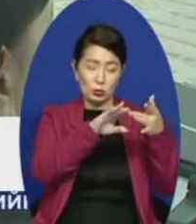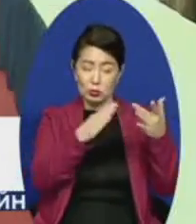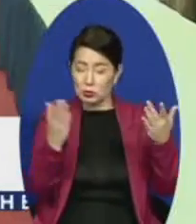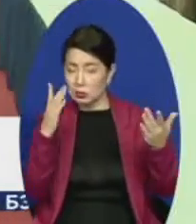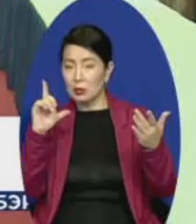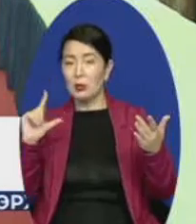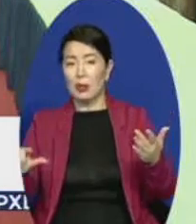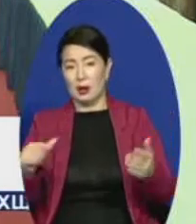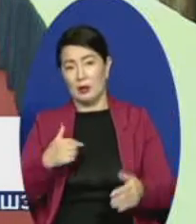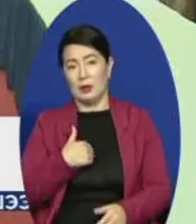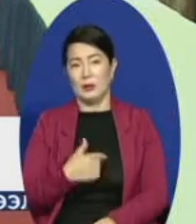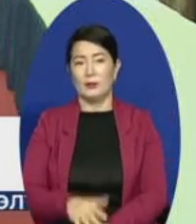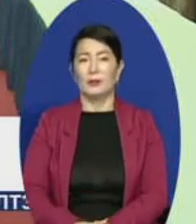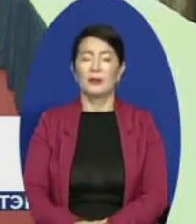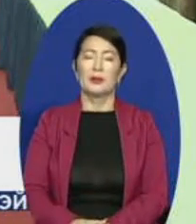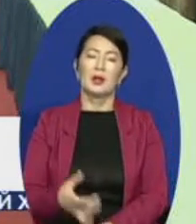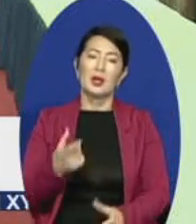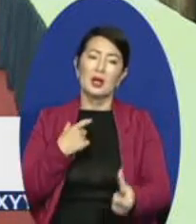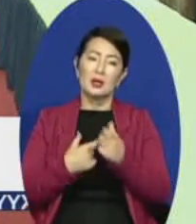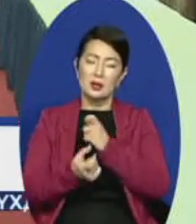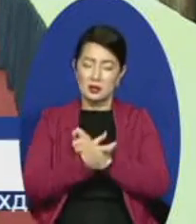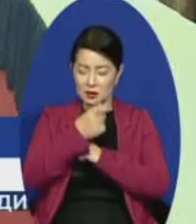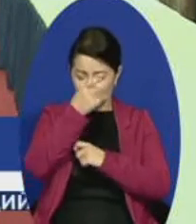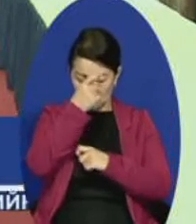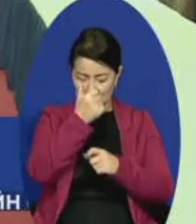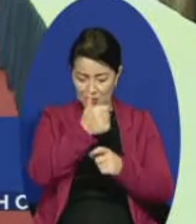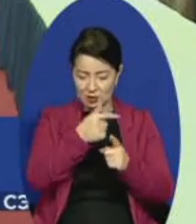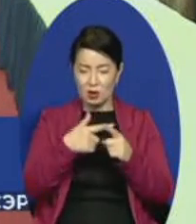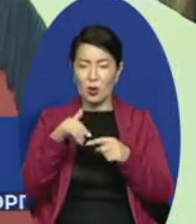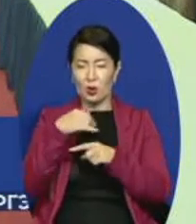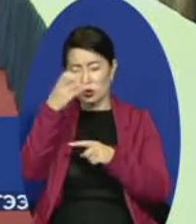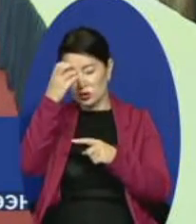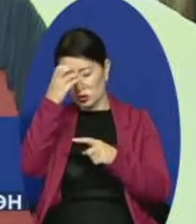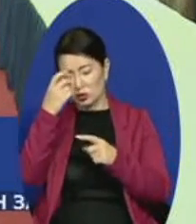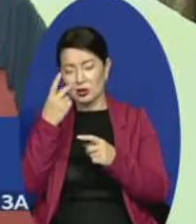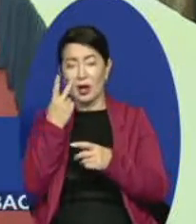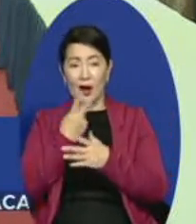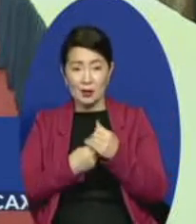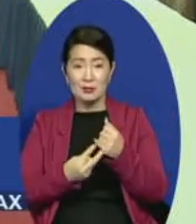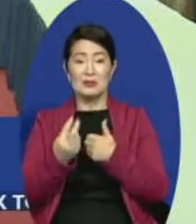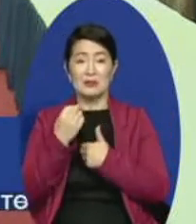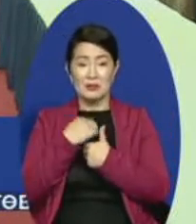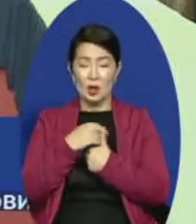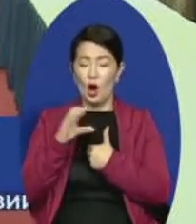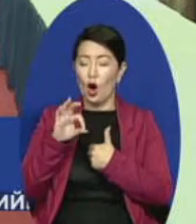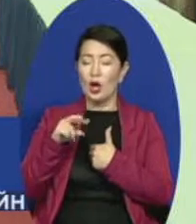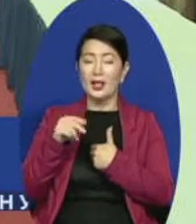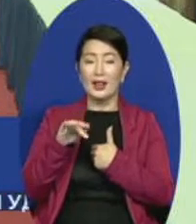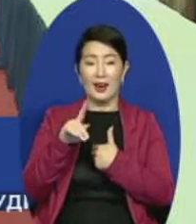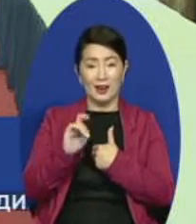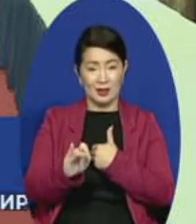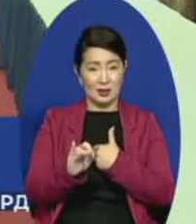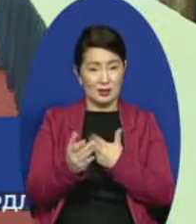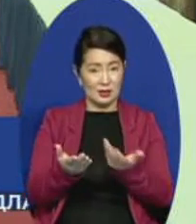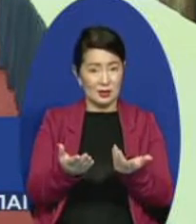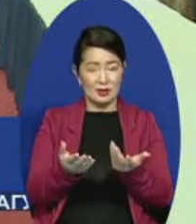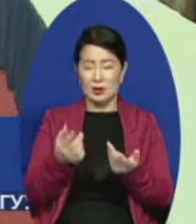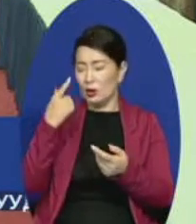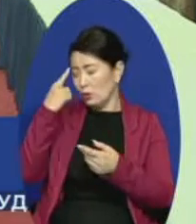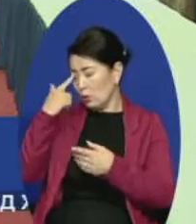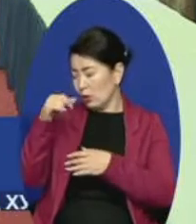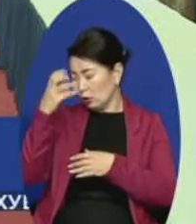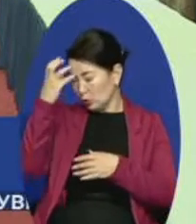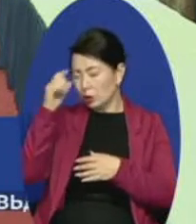юм аа. Эдийн засгийн эрх мэдэл, улс төрийн эрх мэдэлтэй нийлэхээр олигархийн ардчлал болдгоо гэж. Тэгвэл ийм дүр зургууд Монголын улс төрт байгаа учраас бид